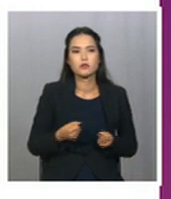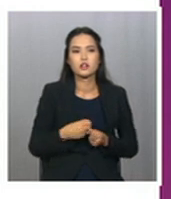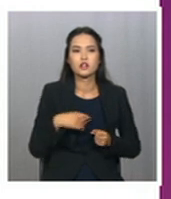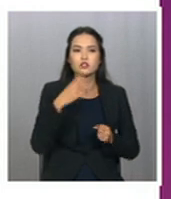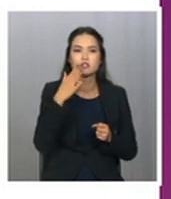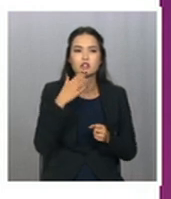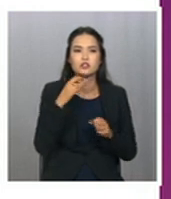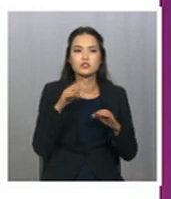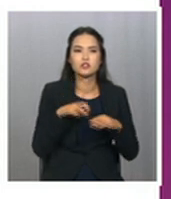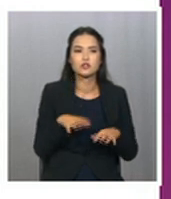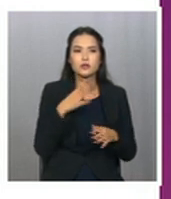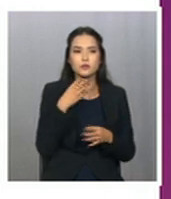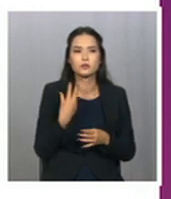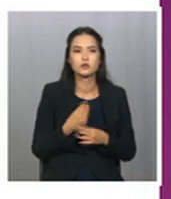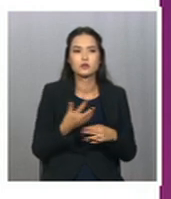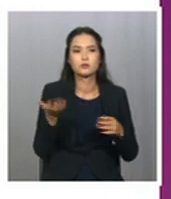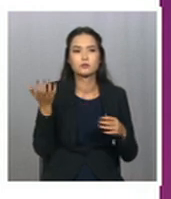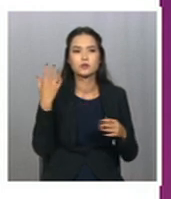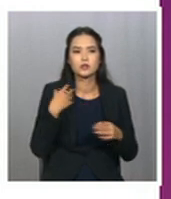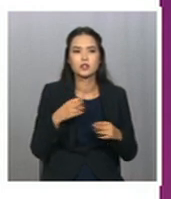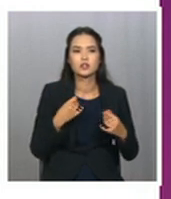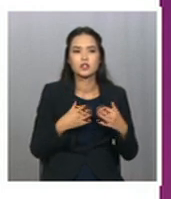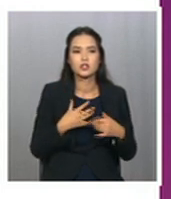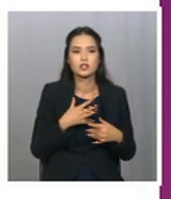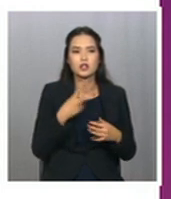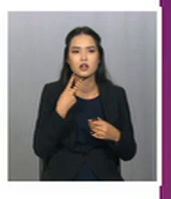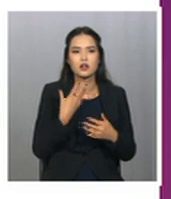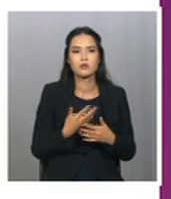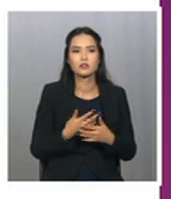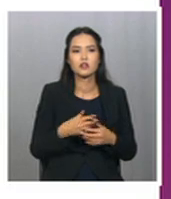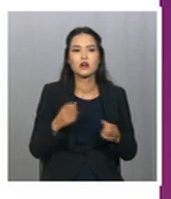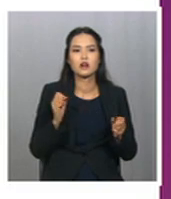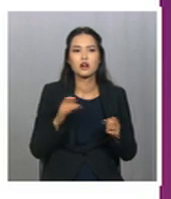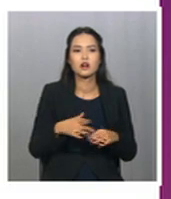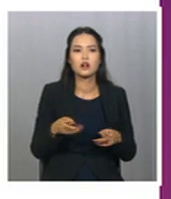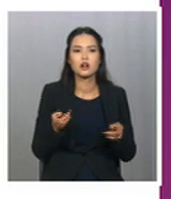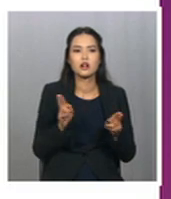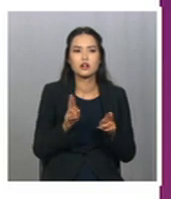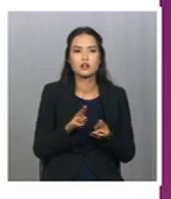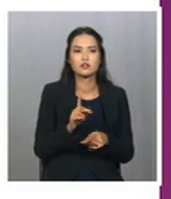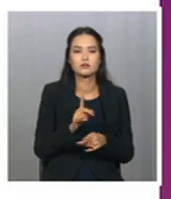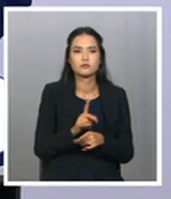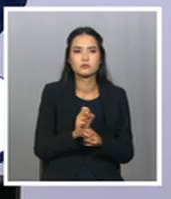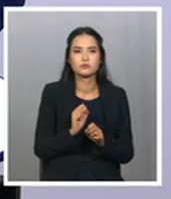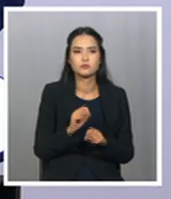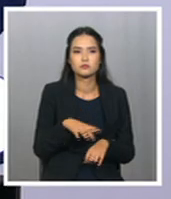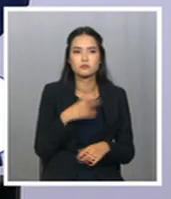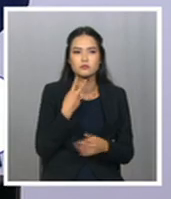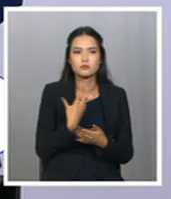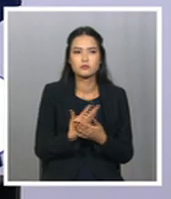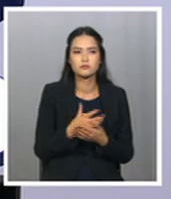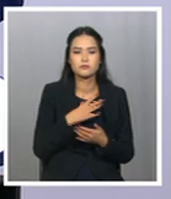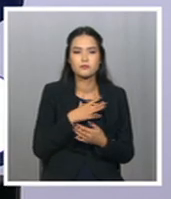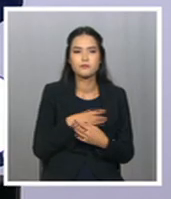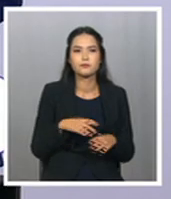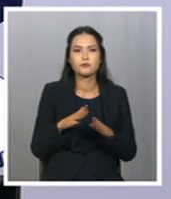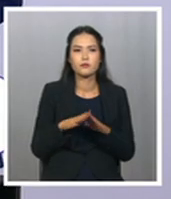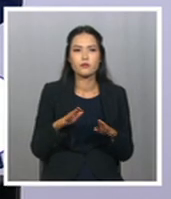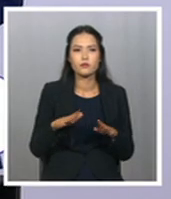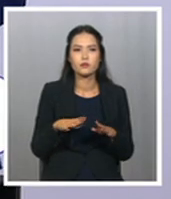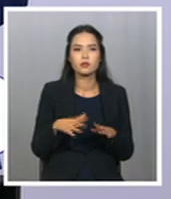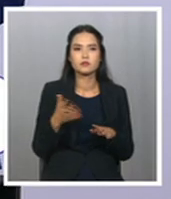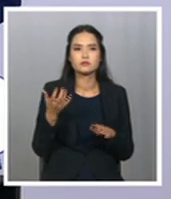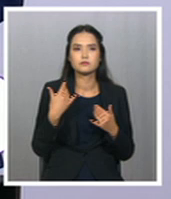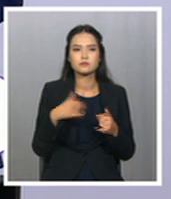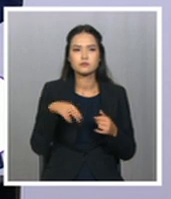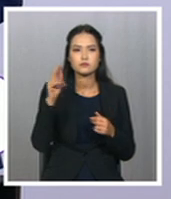жайлаулар өздерінің бұрынғы иелерінің қарауында қала беру тиіс деп көрсетілді. Оқушылар, бүгінгі